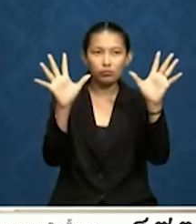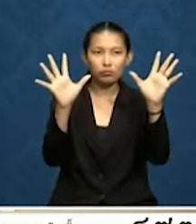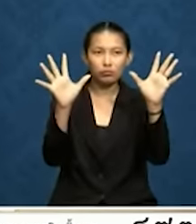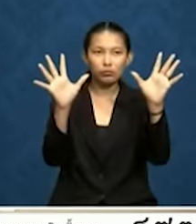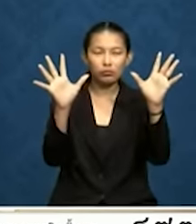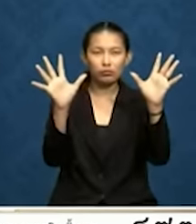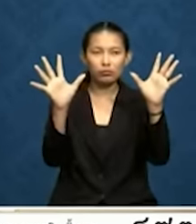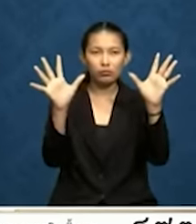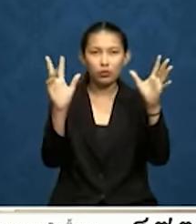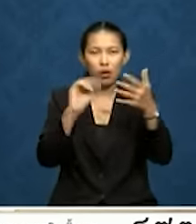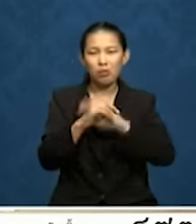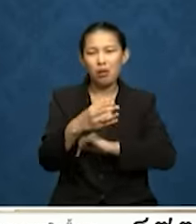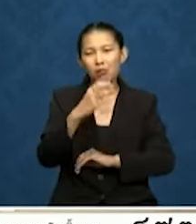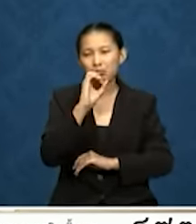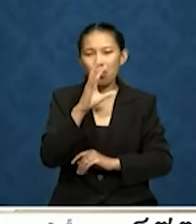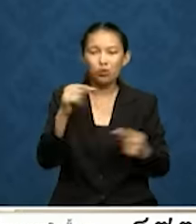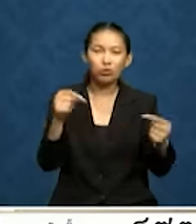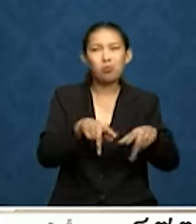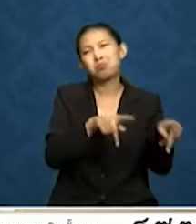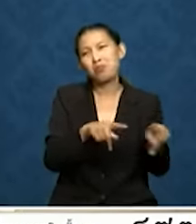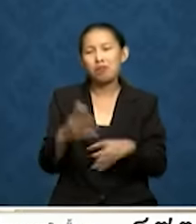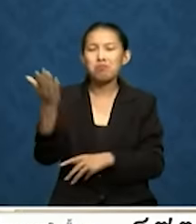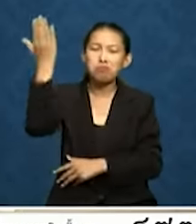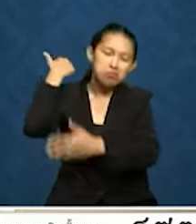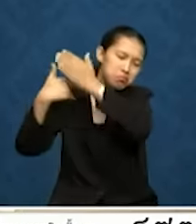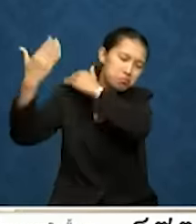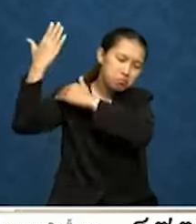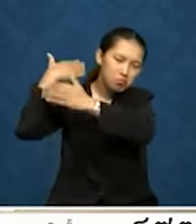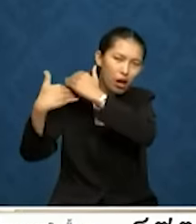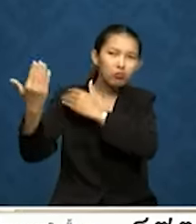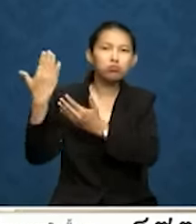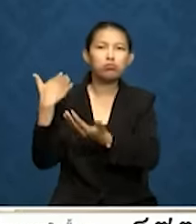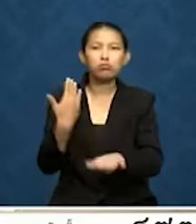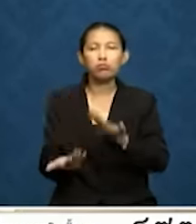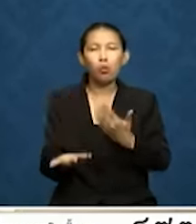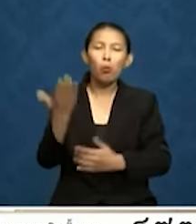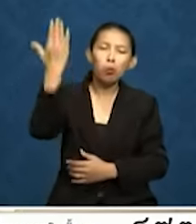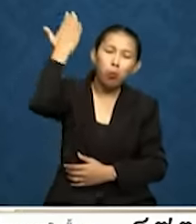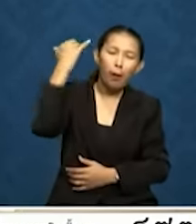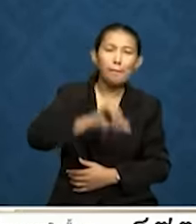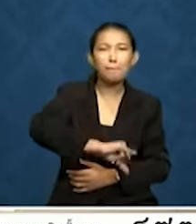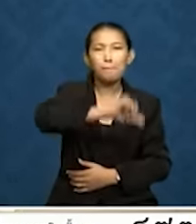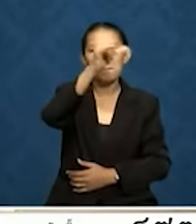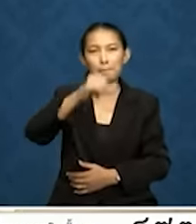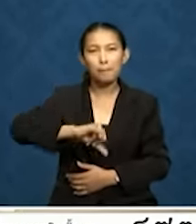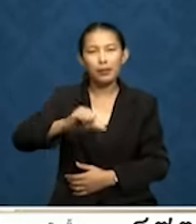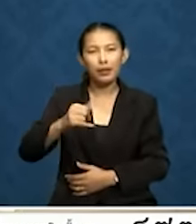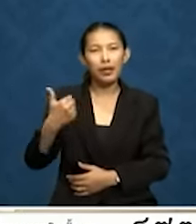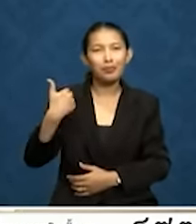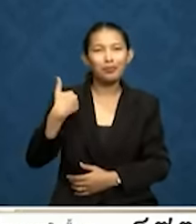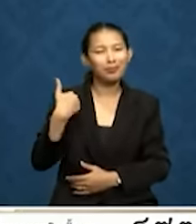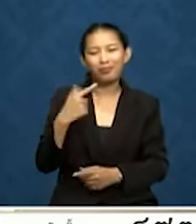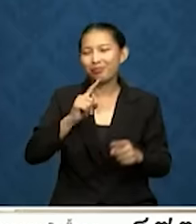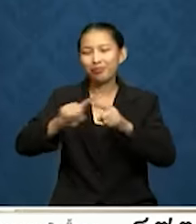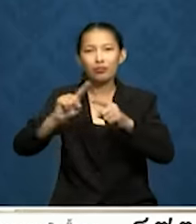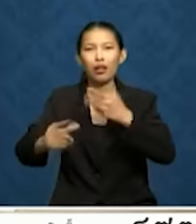ท่านจะอ้างประเพณีปฏิบัติประเพณีในขณะนั้นอาจจะมีบริบทที่